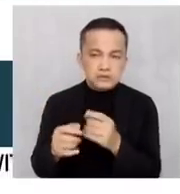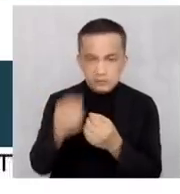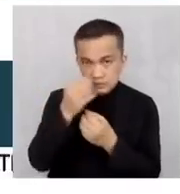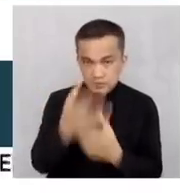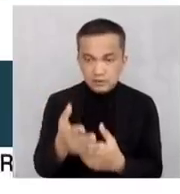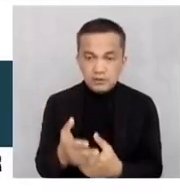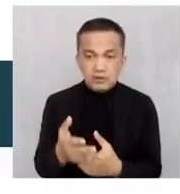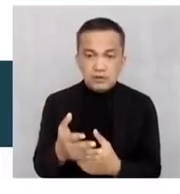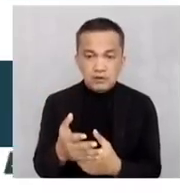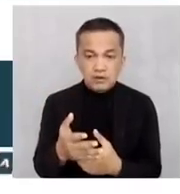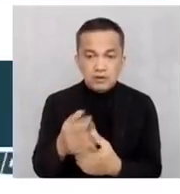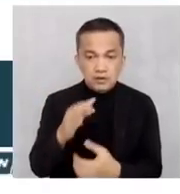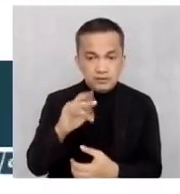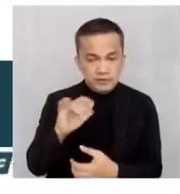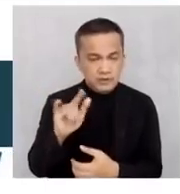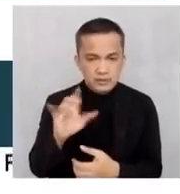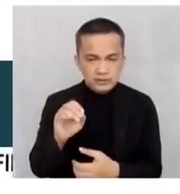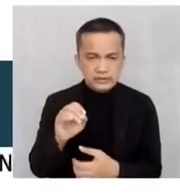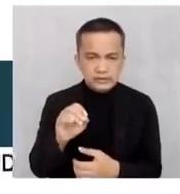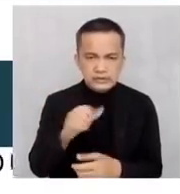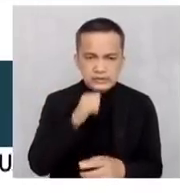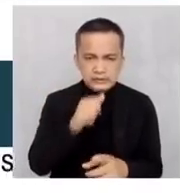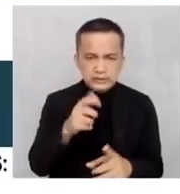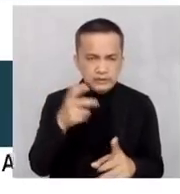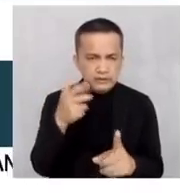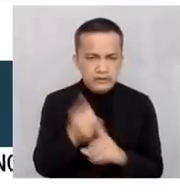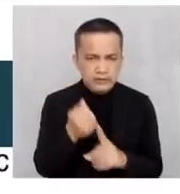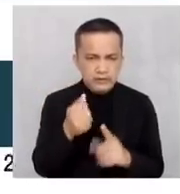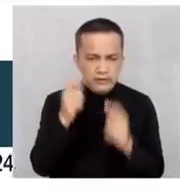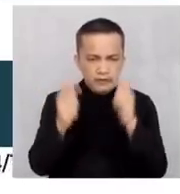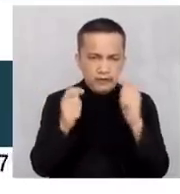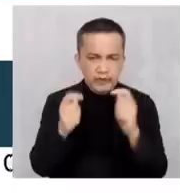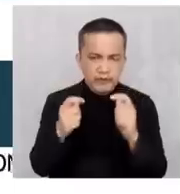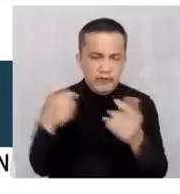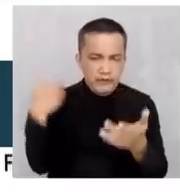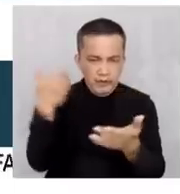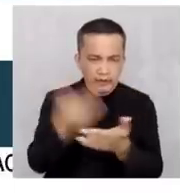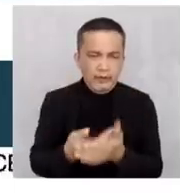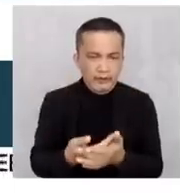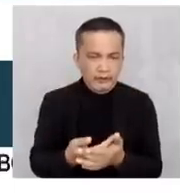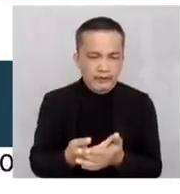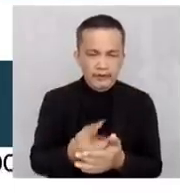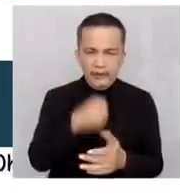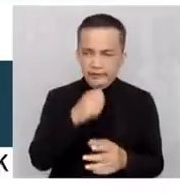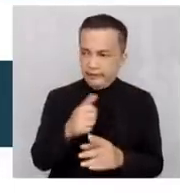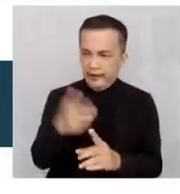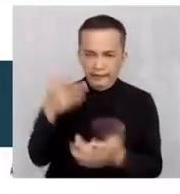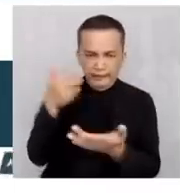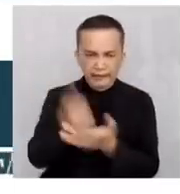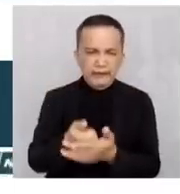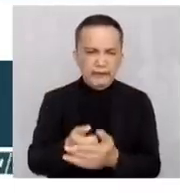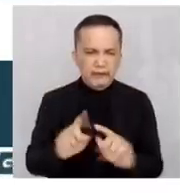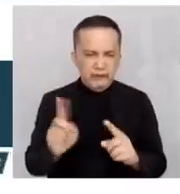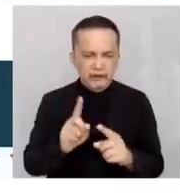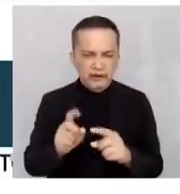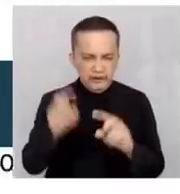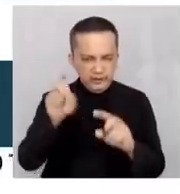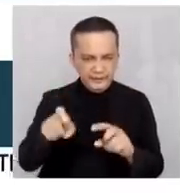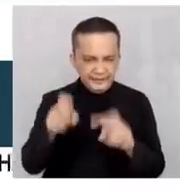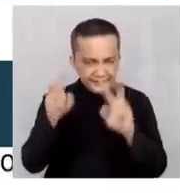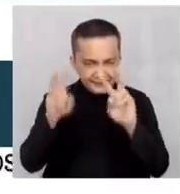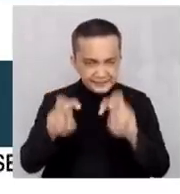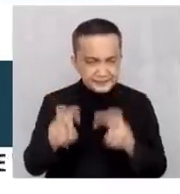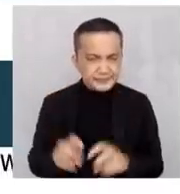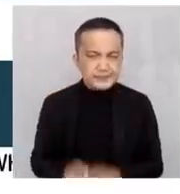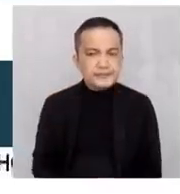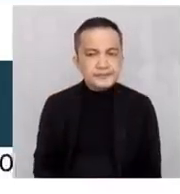the whole fiasco didn't affect the tourist arrivals here. So kung hindi yun naapektuhan, ano pa dapat ang imbestigahan?